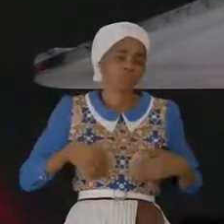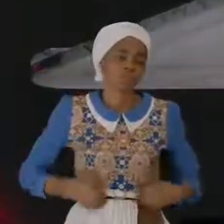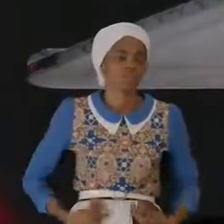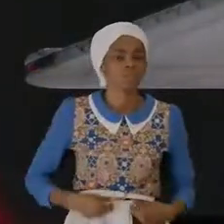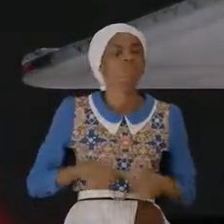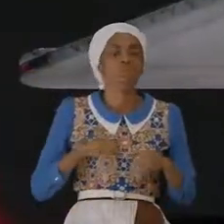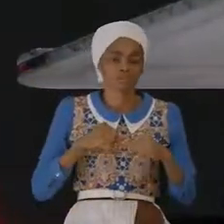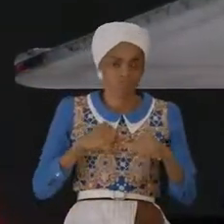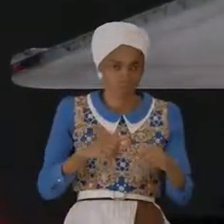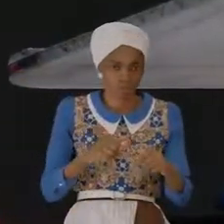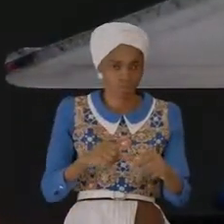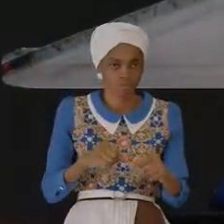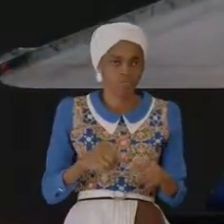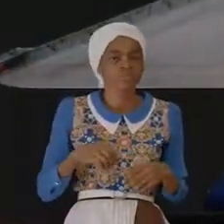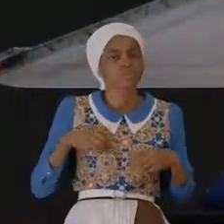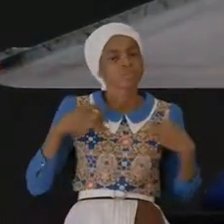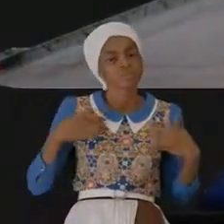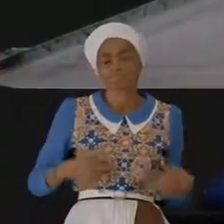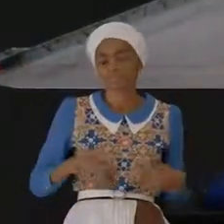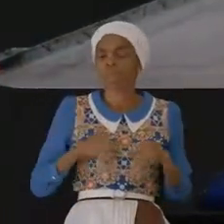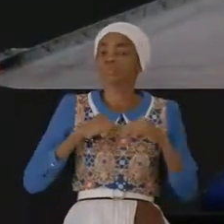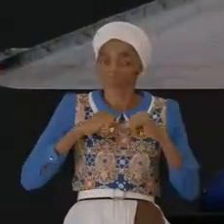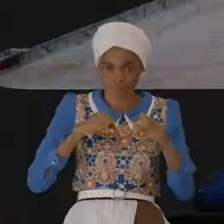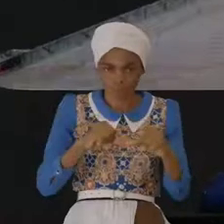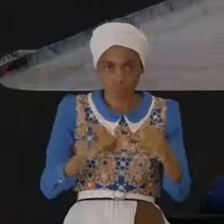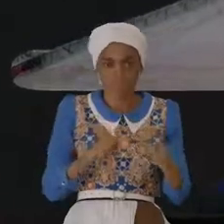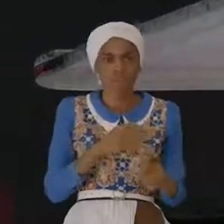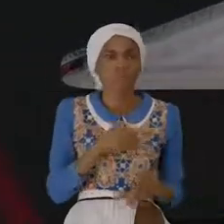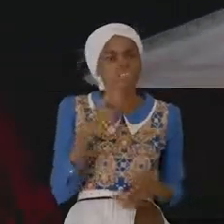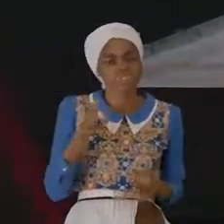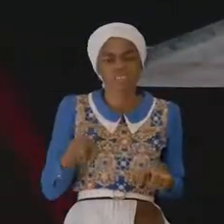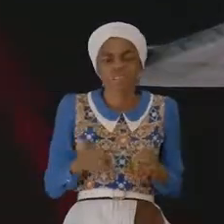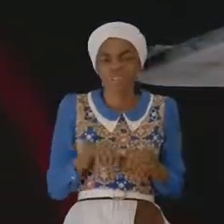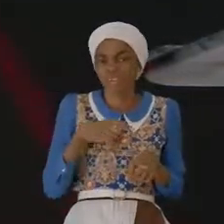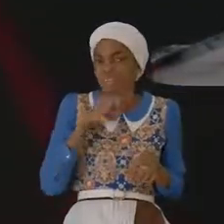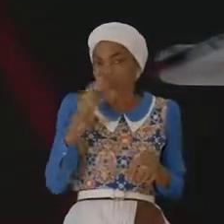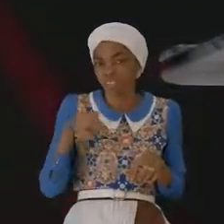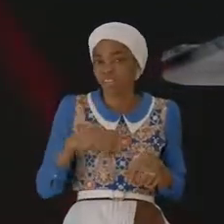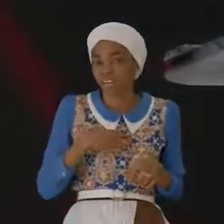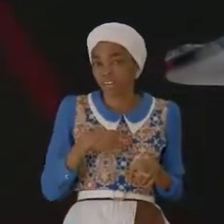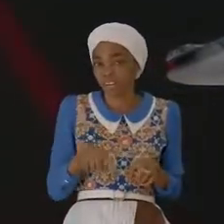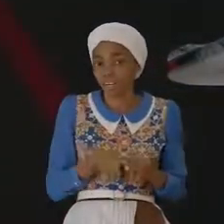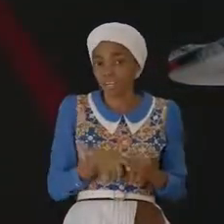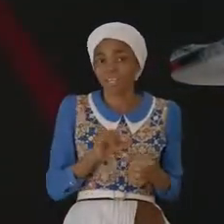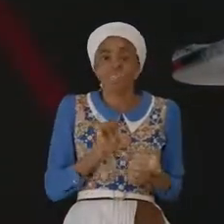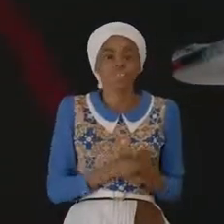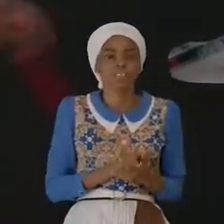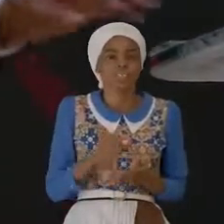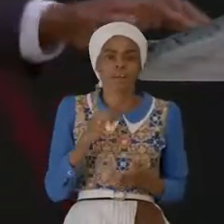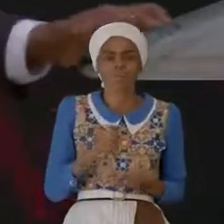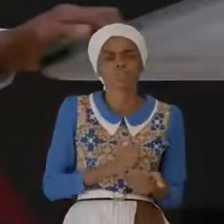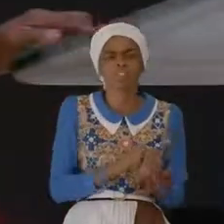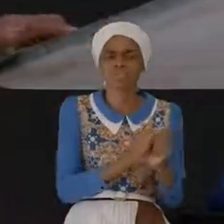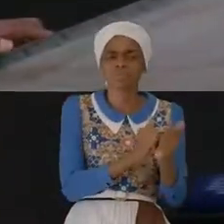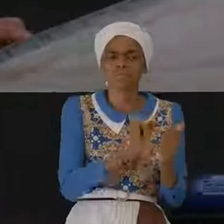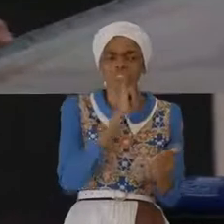persévérer, être épuisé, persévérer. C'est comme la course est plus grande que